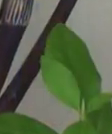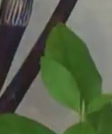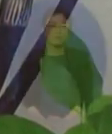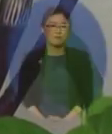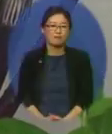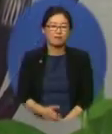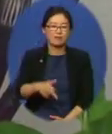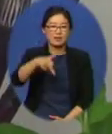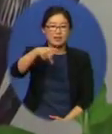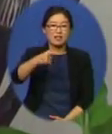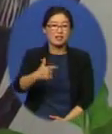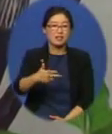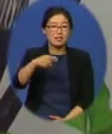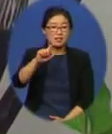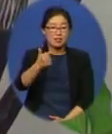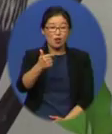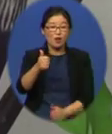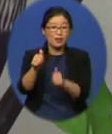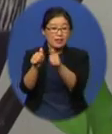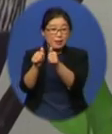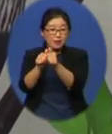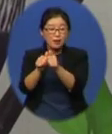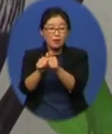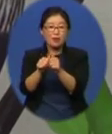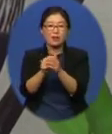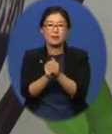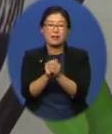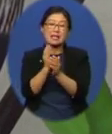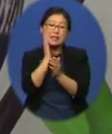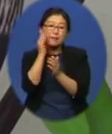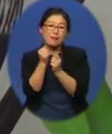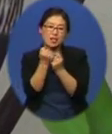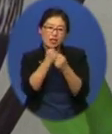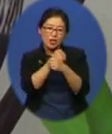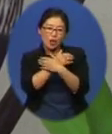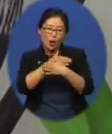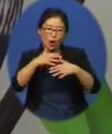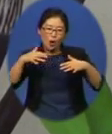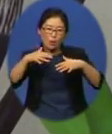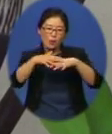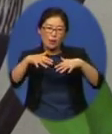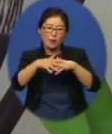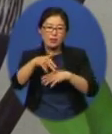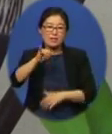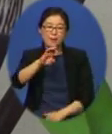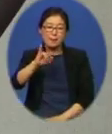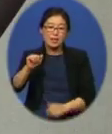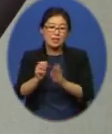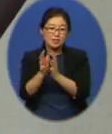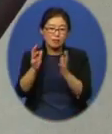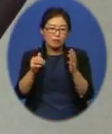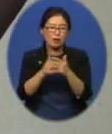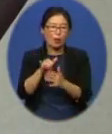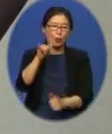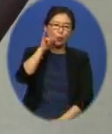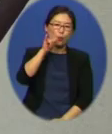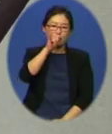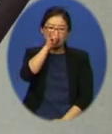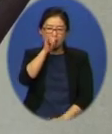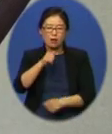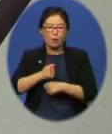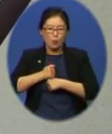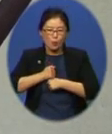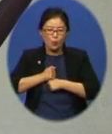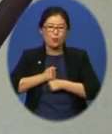큰천 남성은 잎이 넓어 숲그늘에 심는 지피식물로 쓰이지만 맹독성 식물이라 조심해서